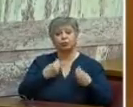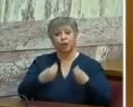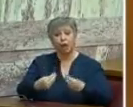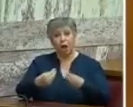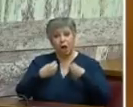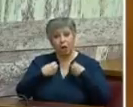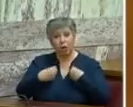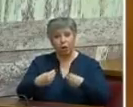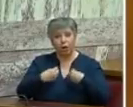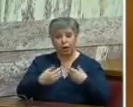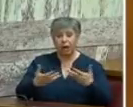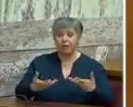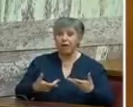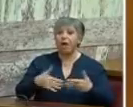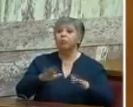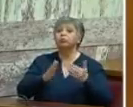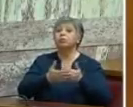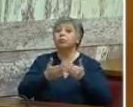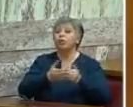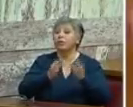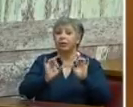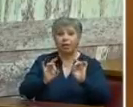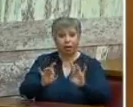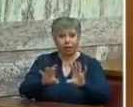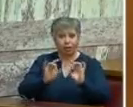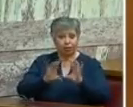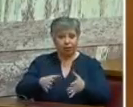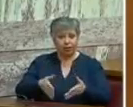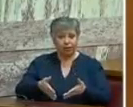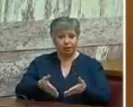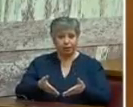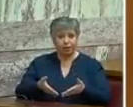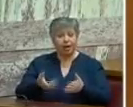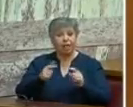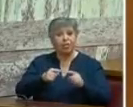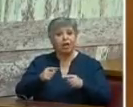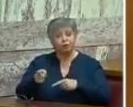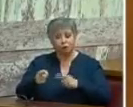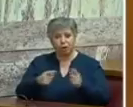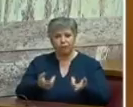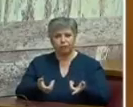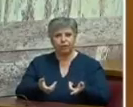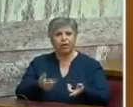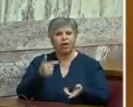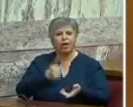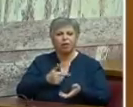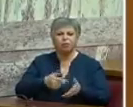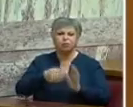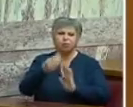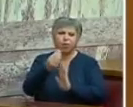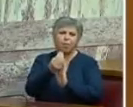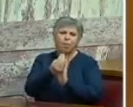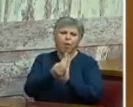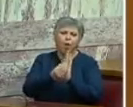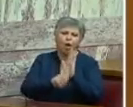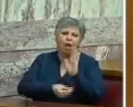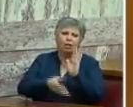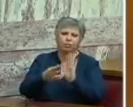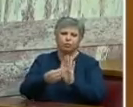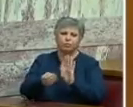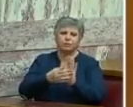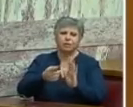κανένας για να γίνουν αυτά? Και αυτά και πολλά άλλα που έχουμε πει δεκάδες παραδείγματα, είπα και μερικά